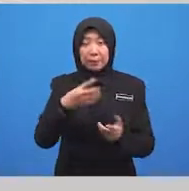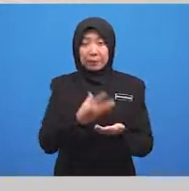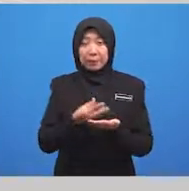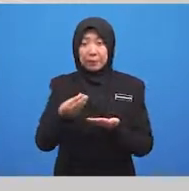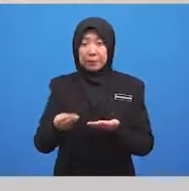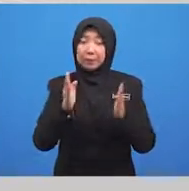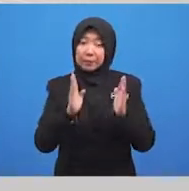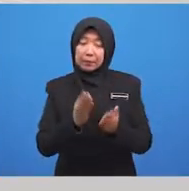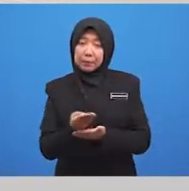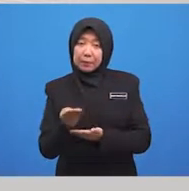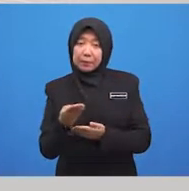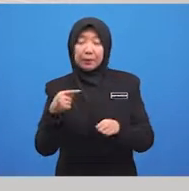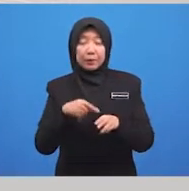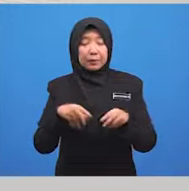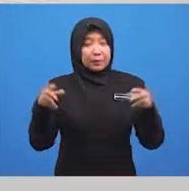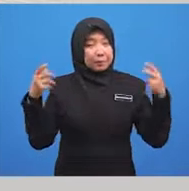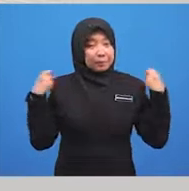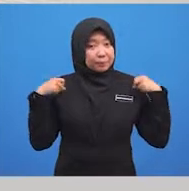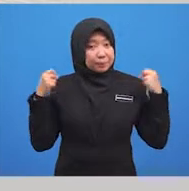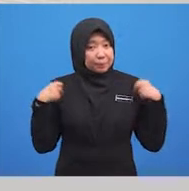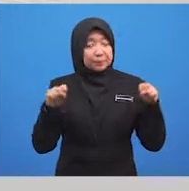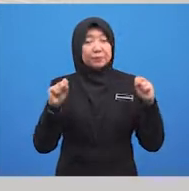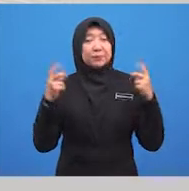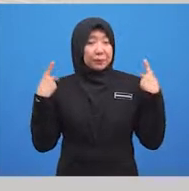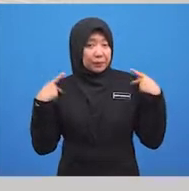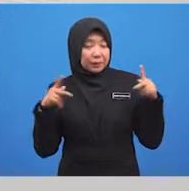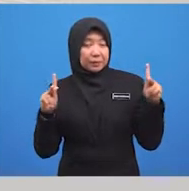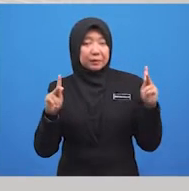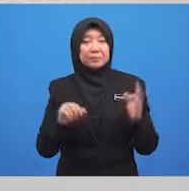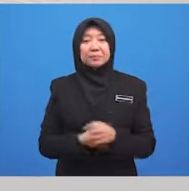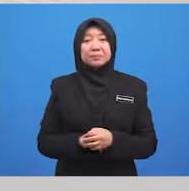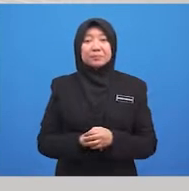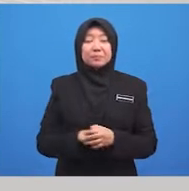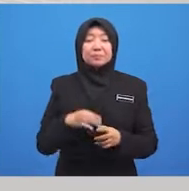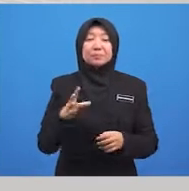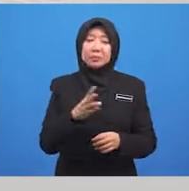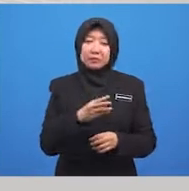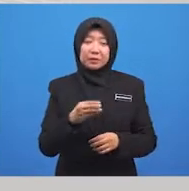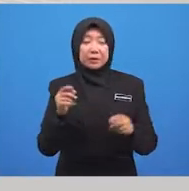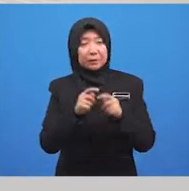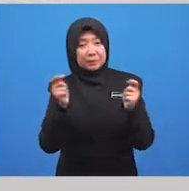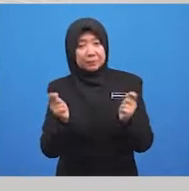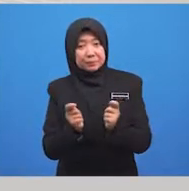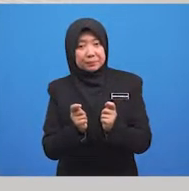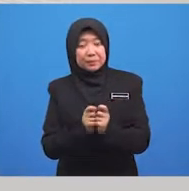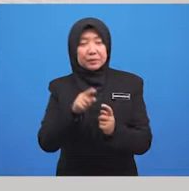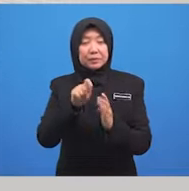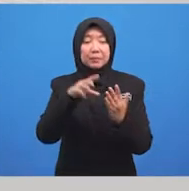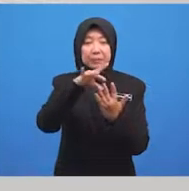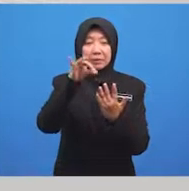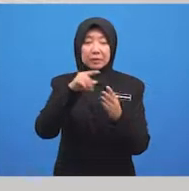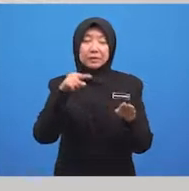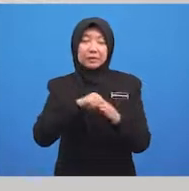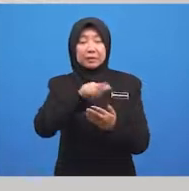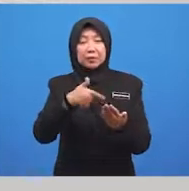terutamanya di pasaraya besar, pasaraya, kedai sebeneka dan premis perniagaan terpilih di seluruh